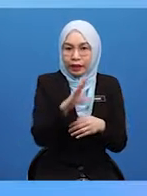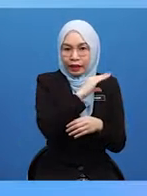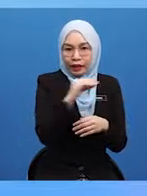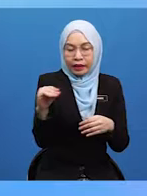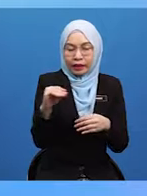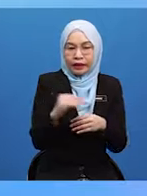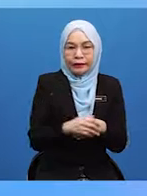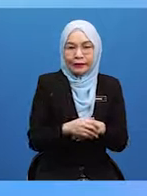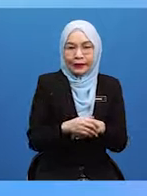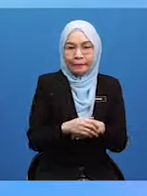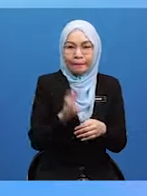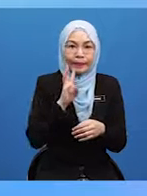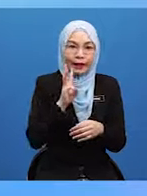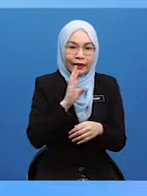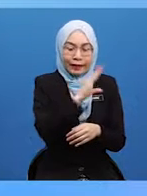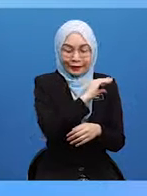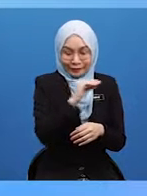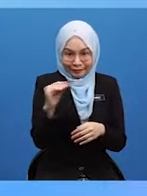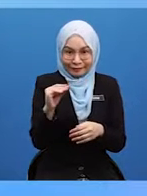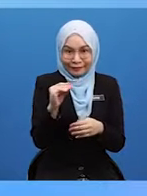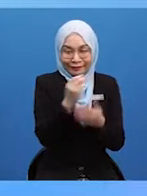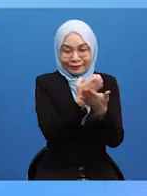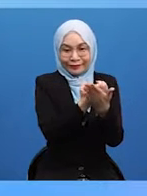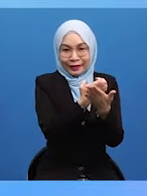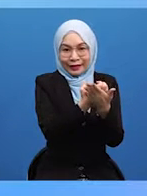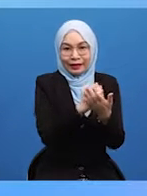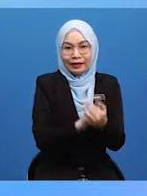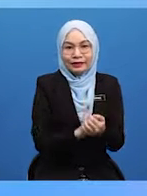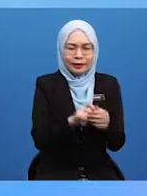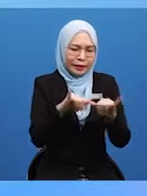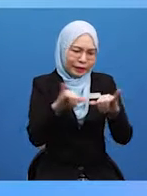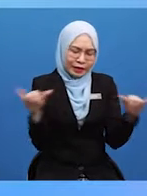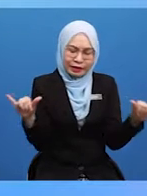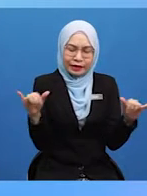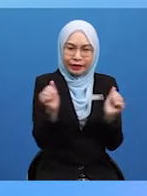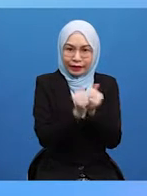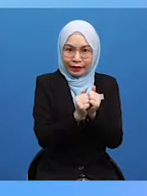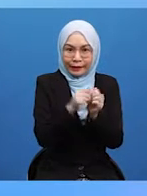air dan elektrik. Berbeza dengan pertempatan bandar,